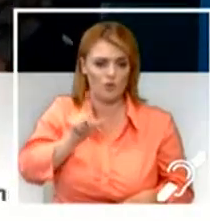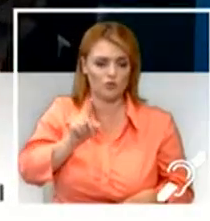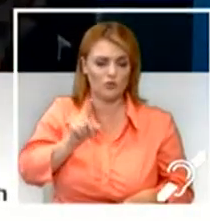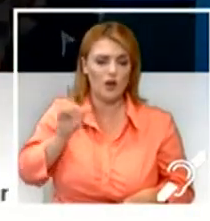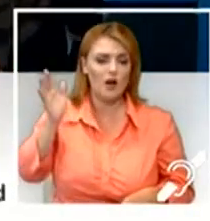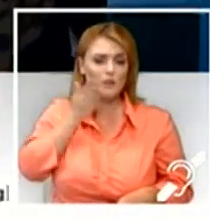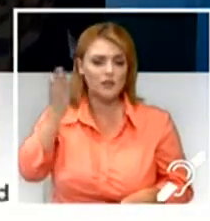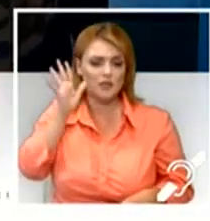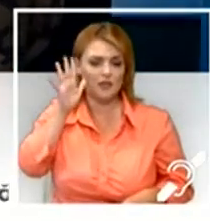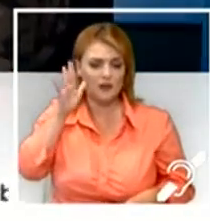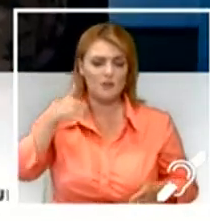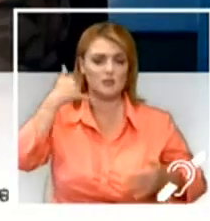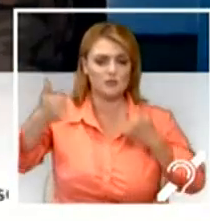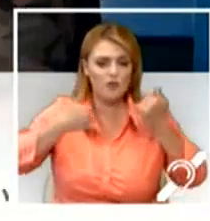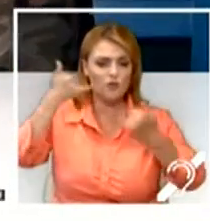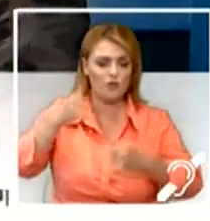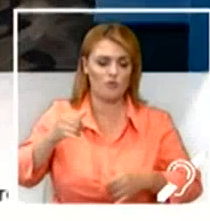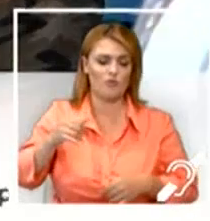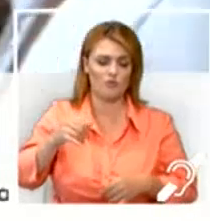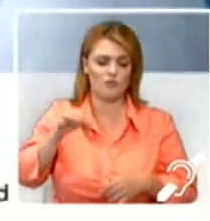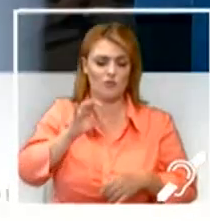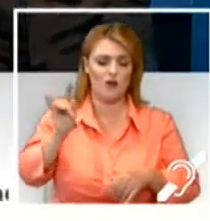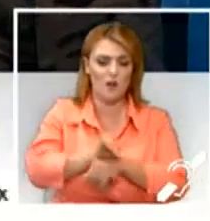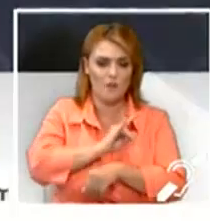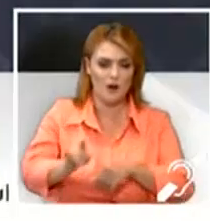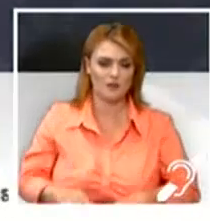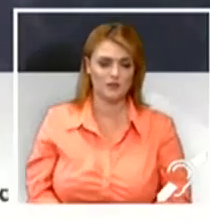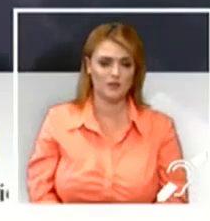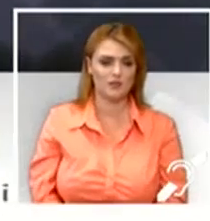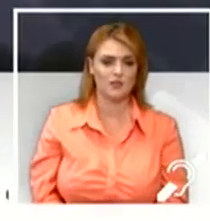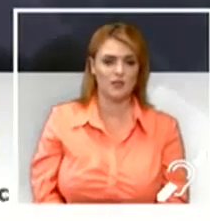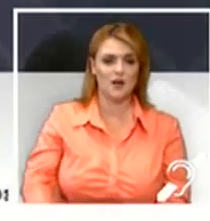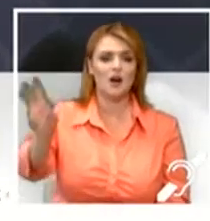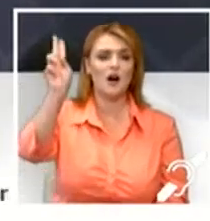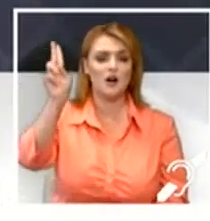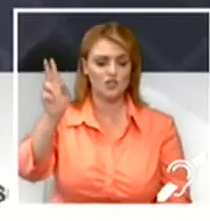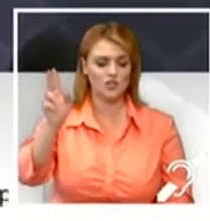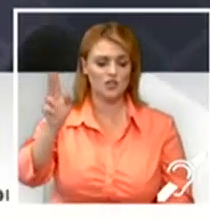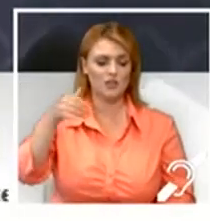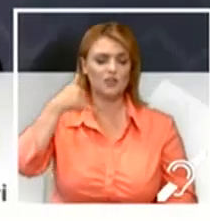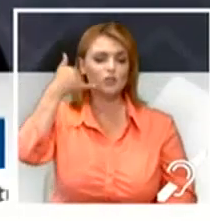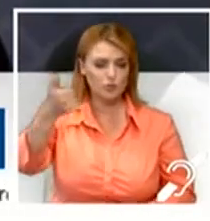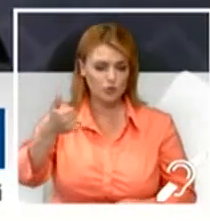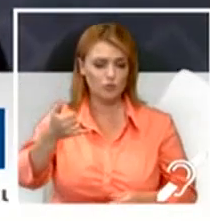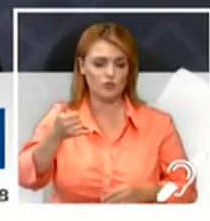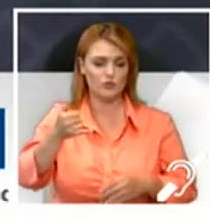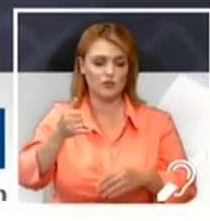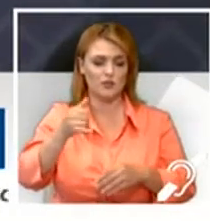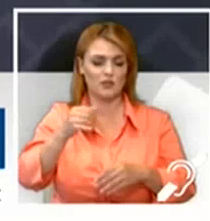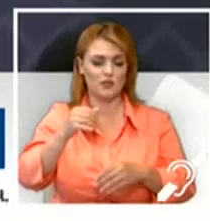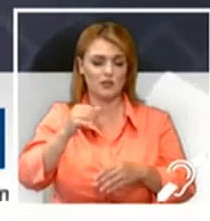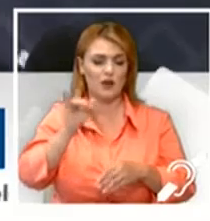perioadă. Acesta a dat de înțeles că amenințările sunt făcute concertat. Cei care vin cu astfel de